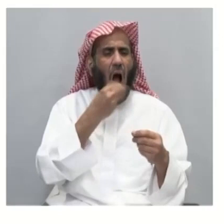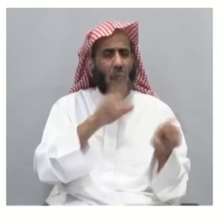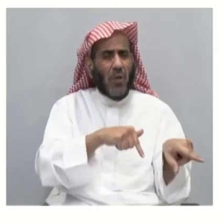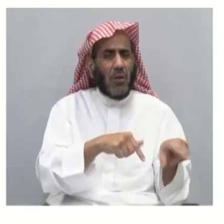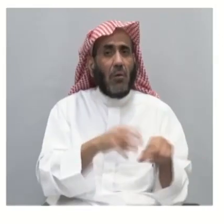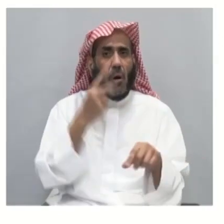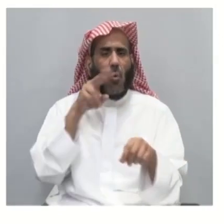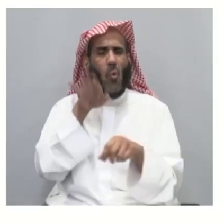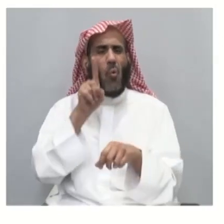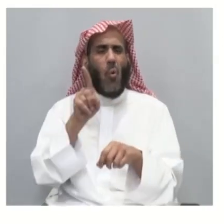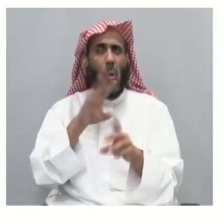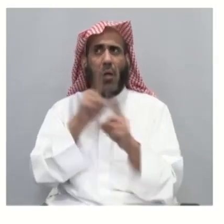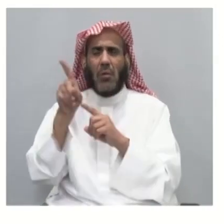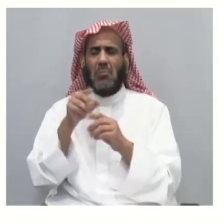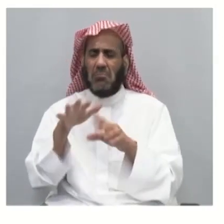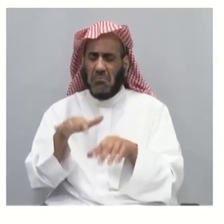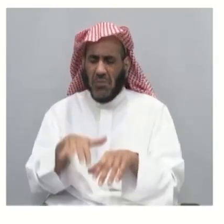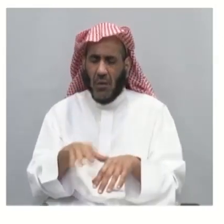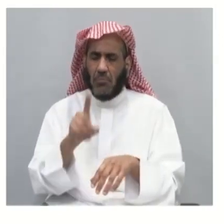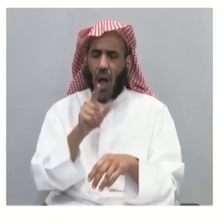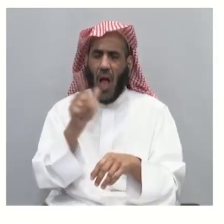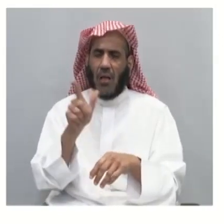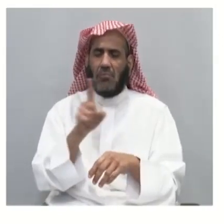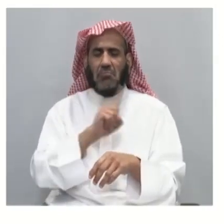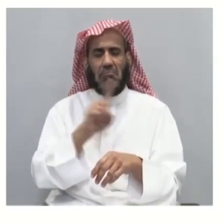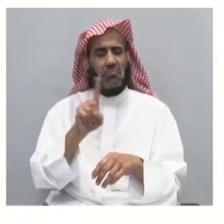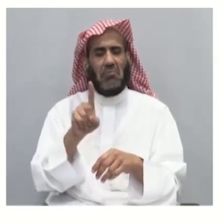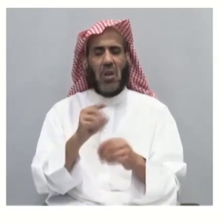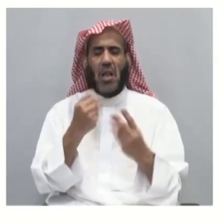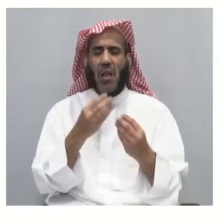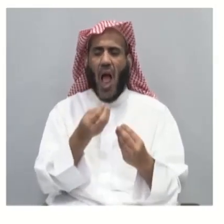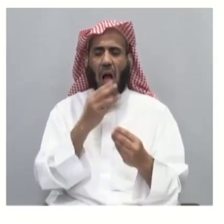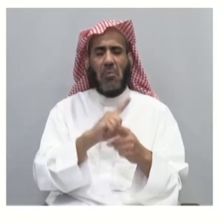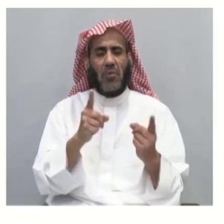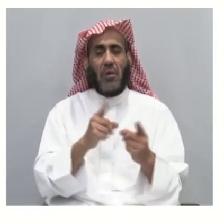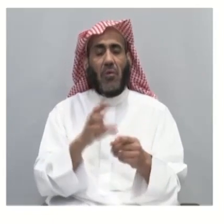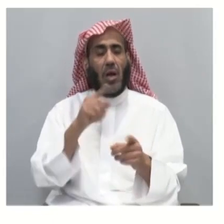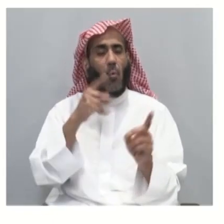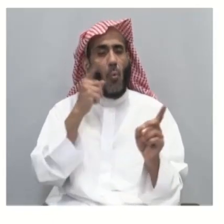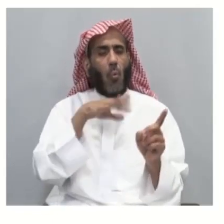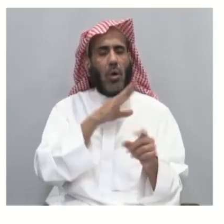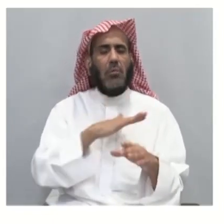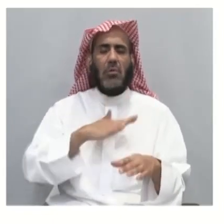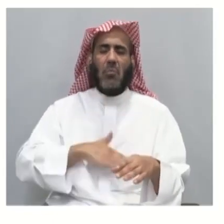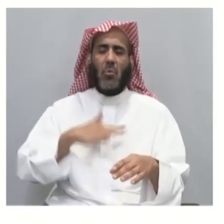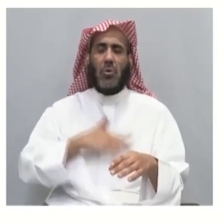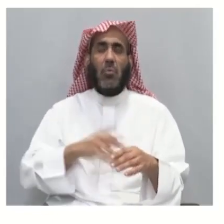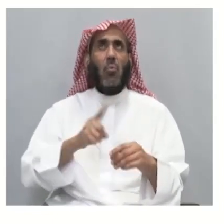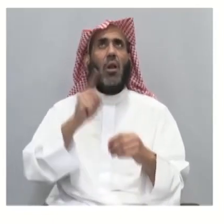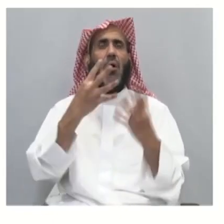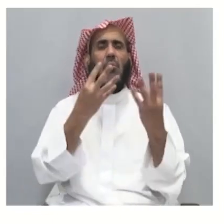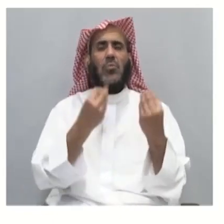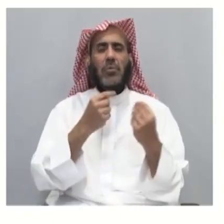اليه امي نظره كثيره واطرق قائله ليس لدينا مؤونه فرد والدي صبر جميل والله